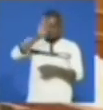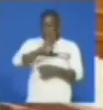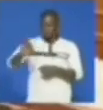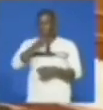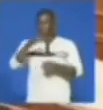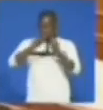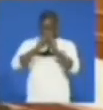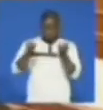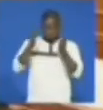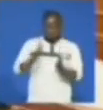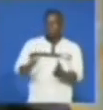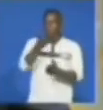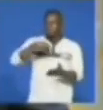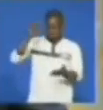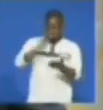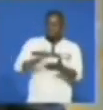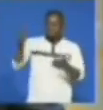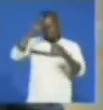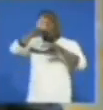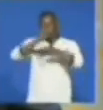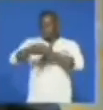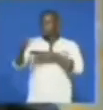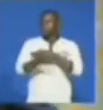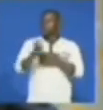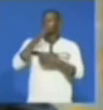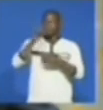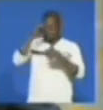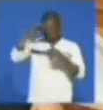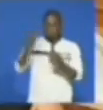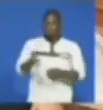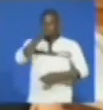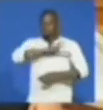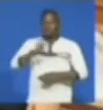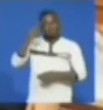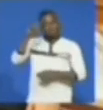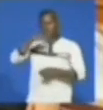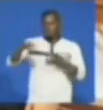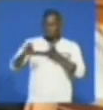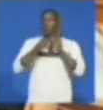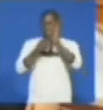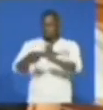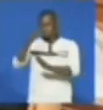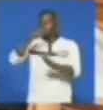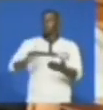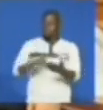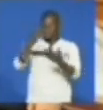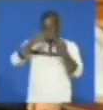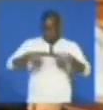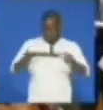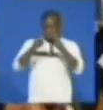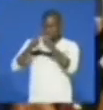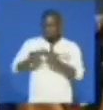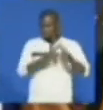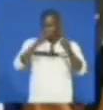Cette soirée empreinte de convivialité est une fenêtre d'opportunité pour faire le point de la reprise des relations diplomatiques entre la Chine et le